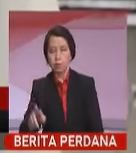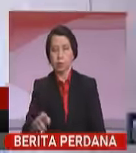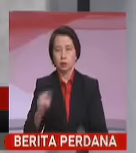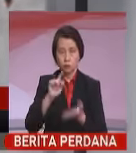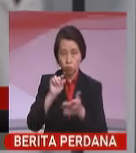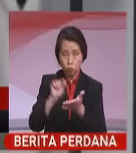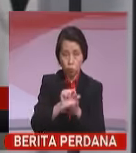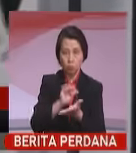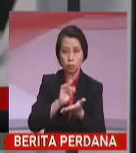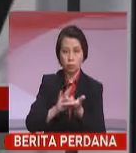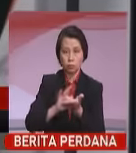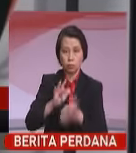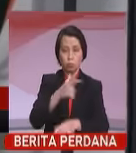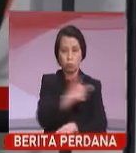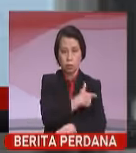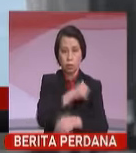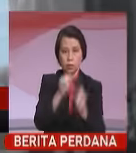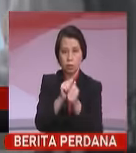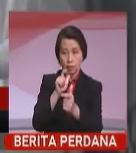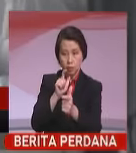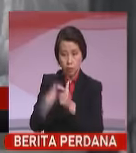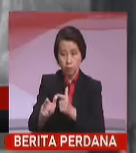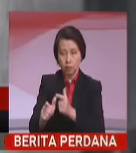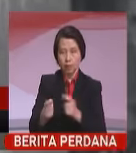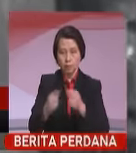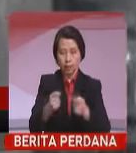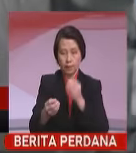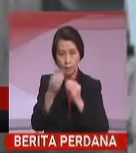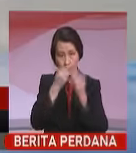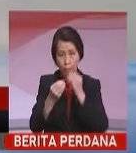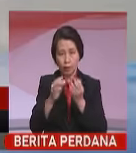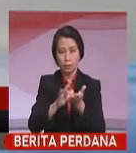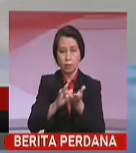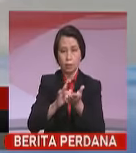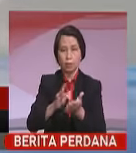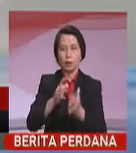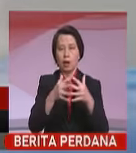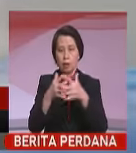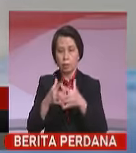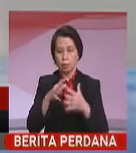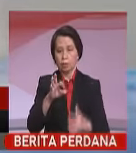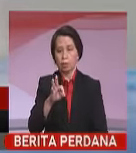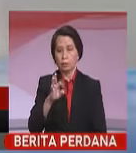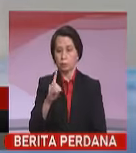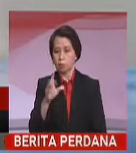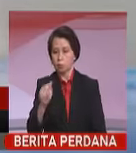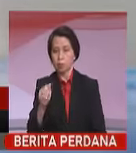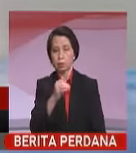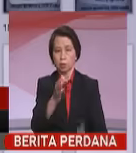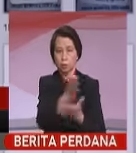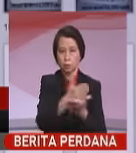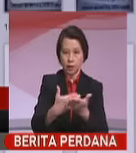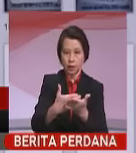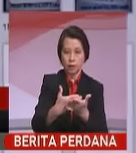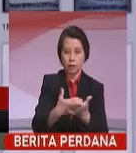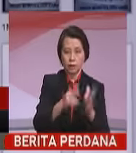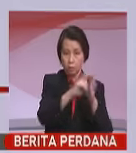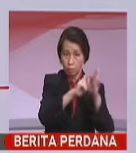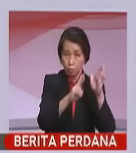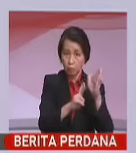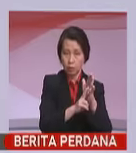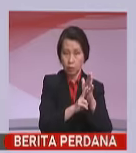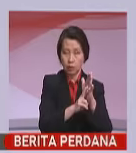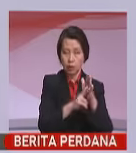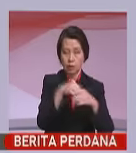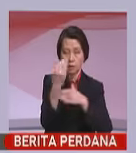vaksin hanya akan diluluskan dengan kebenaran pentadbiran makanan dan ubat-ubatan Amerika FDA dan bahagian regulasi